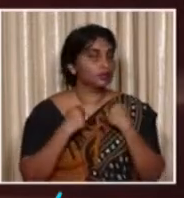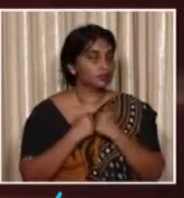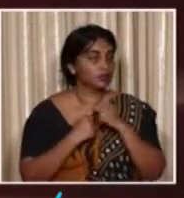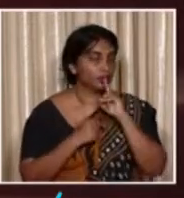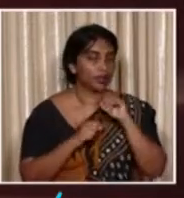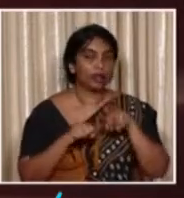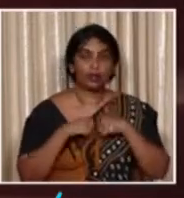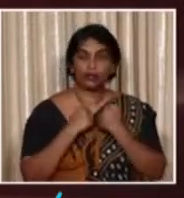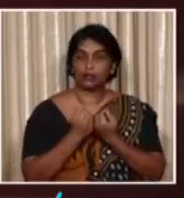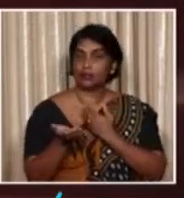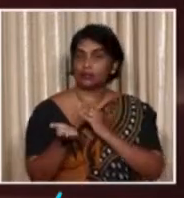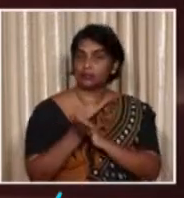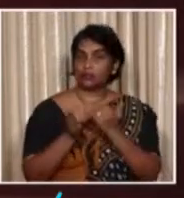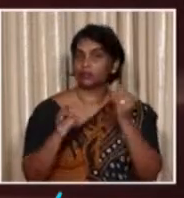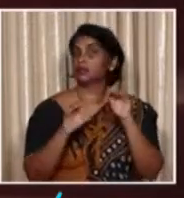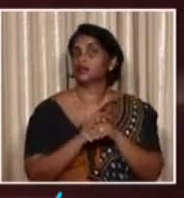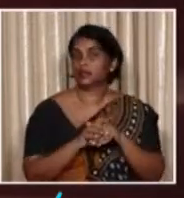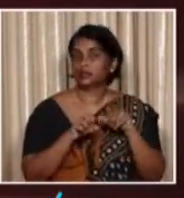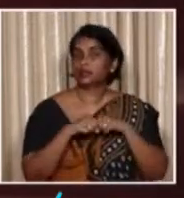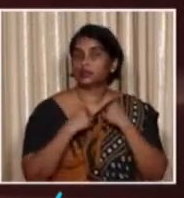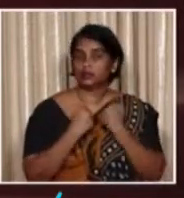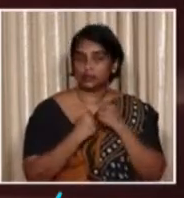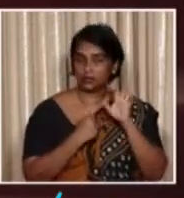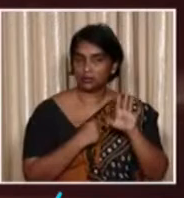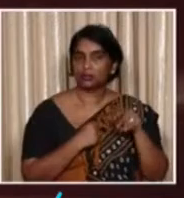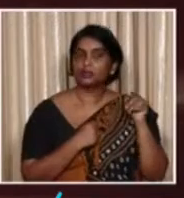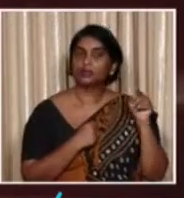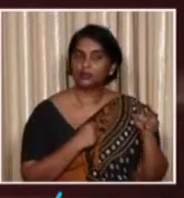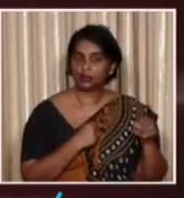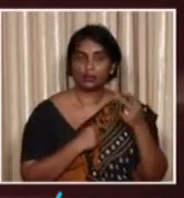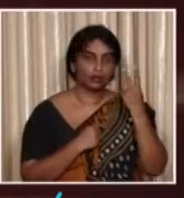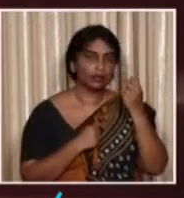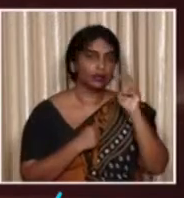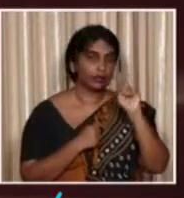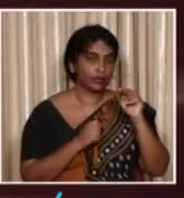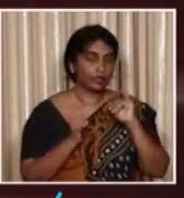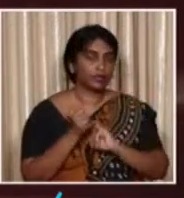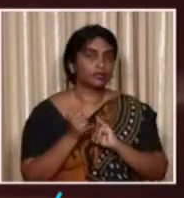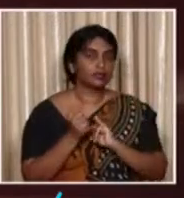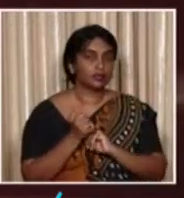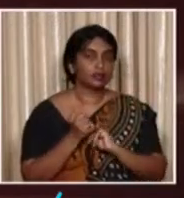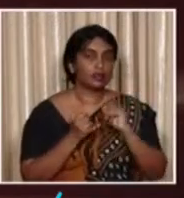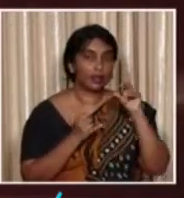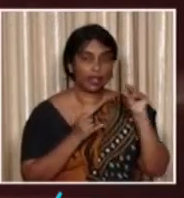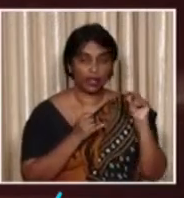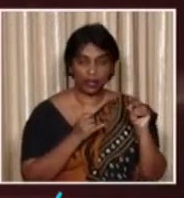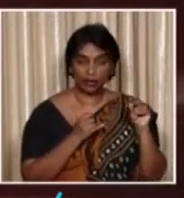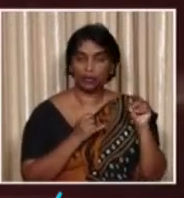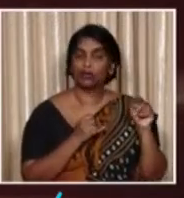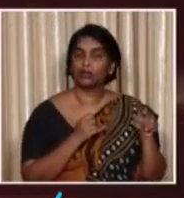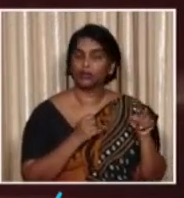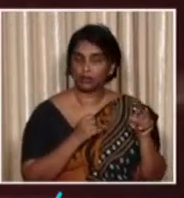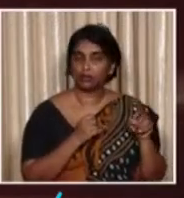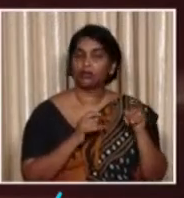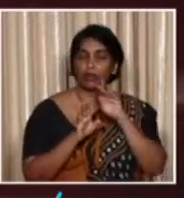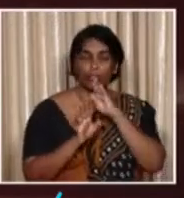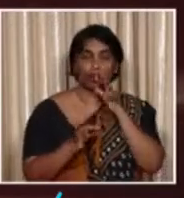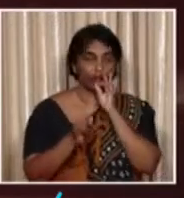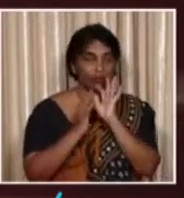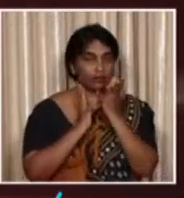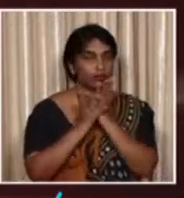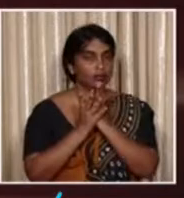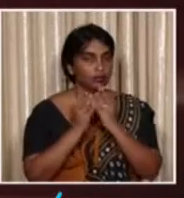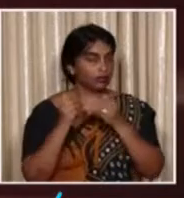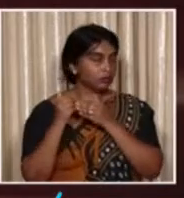එම නැව බේරා ගැනීමට ඉදිරිපත් වූ සමාගමයි. 2020 සැප්තැම්බර් මාසයේ 11 වන දින Enang ginna niwa